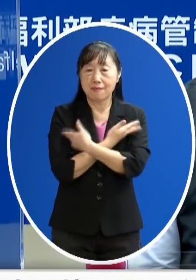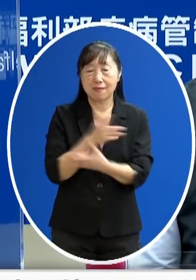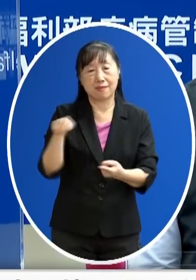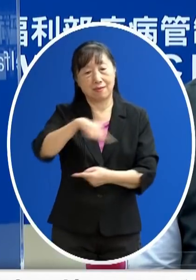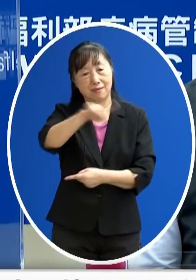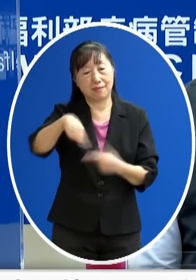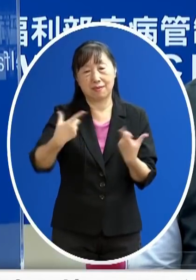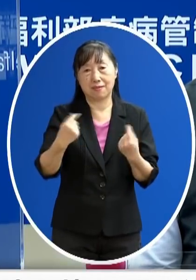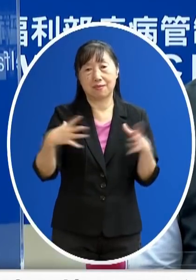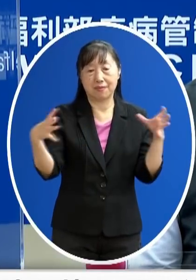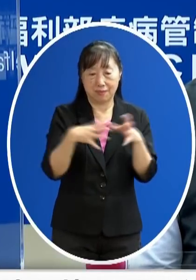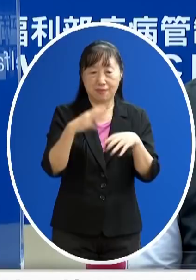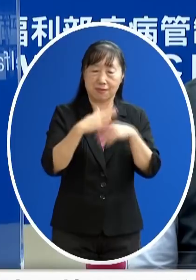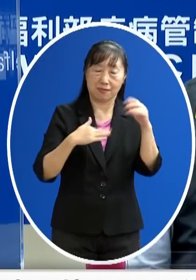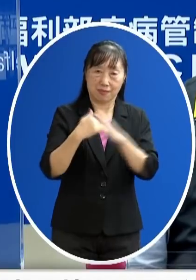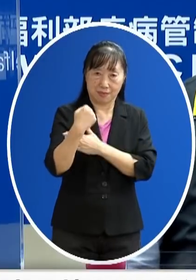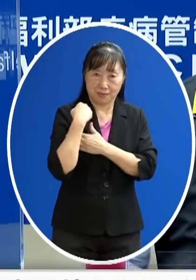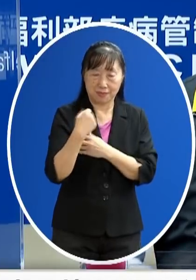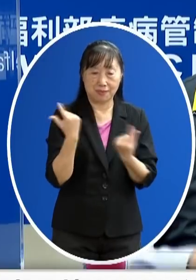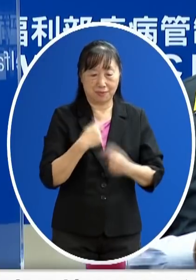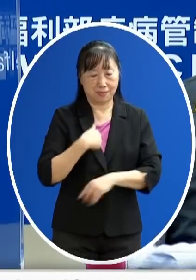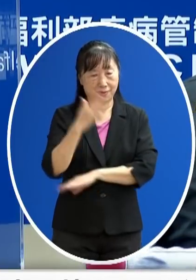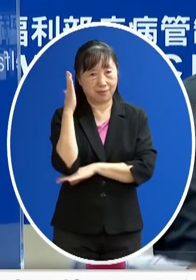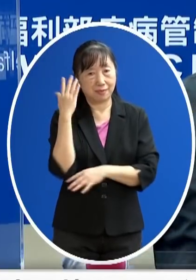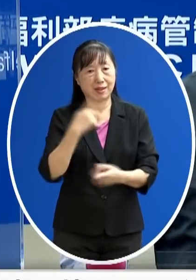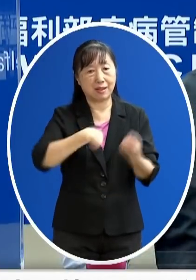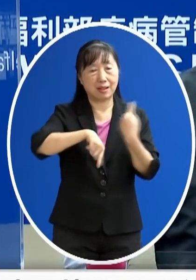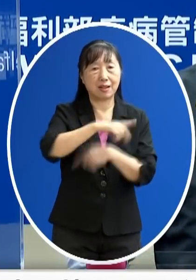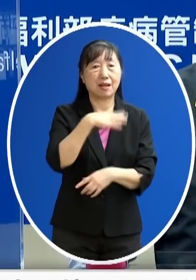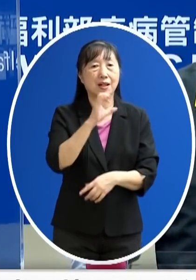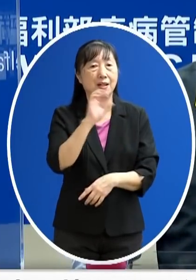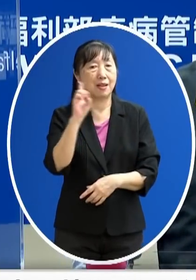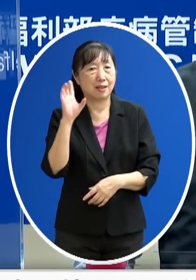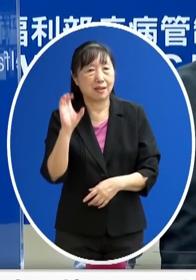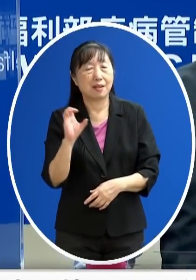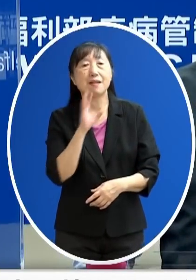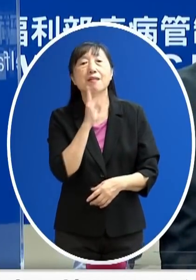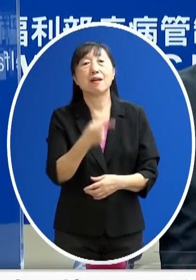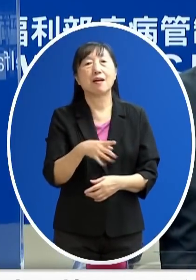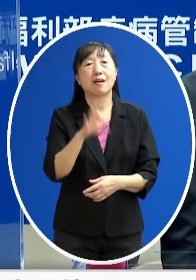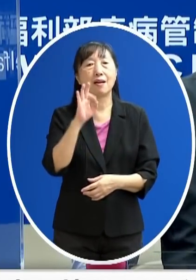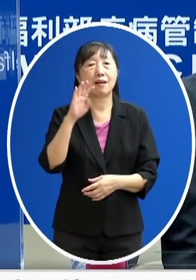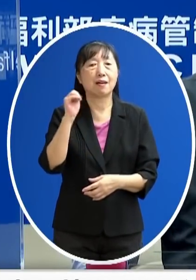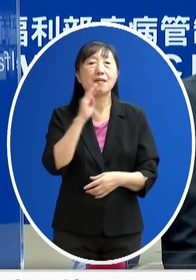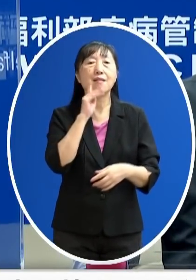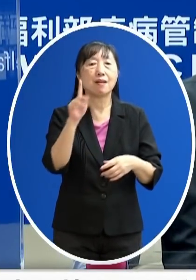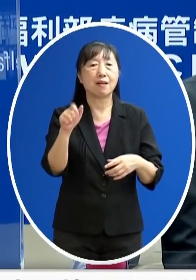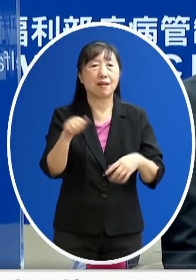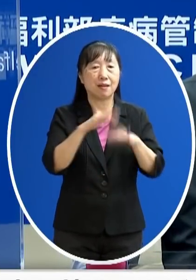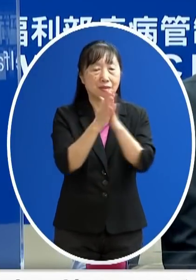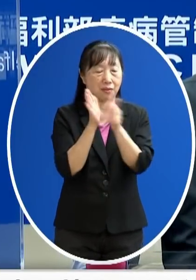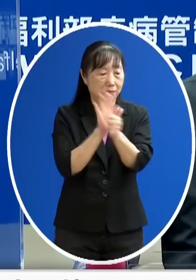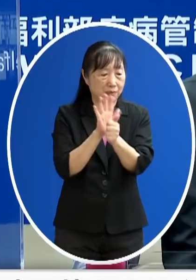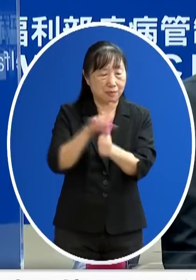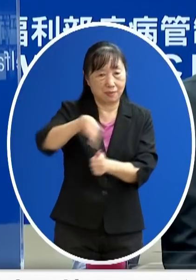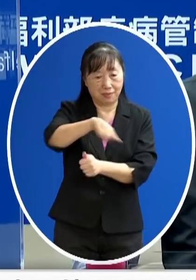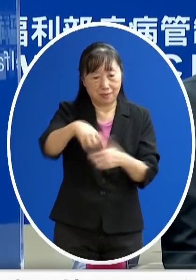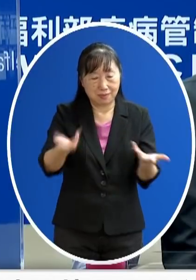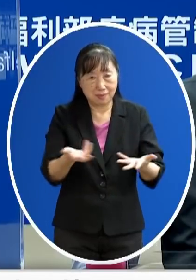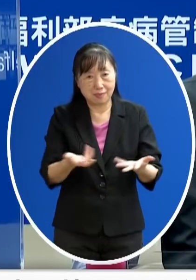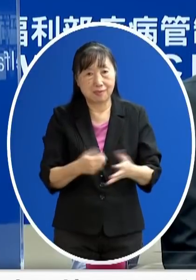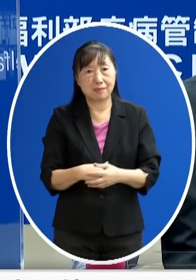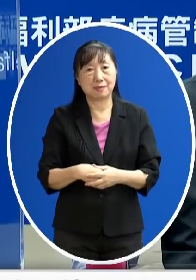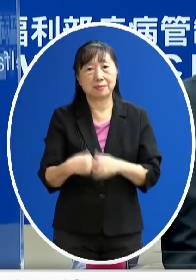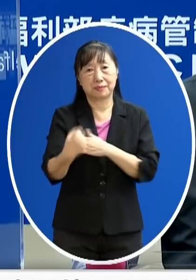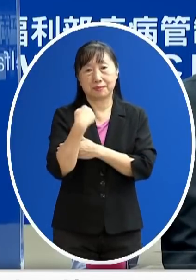努力，那跟我们政府机关，不管 CDC 也好 ，FDA 也好，哈，大家都往全力的在协助这个事情，